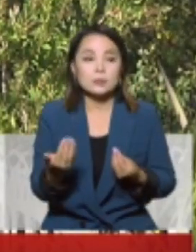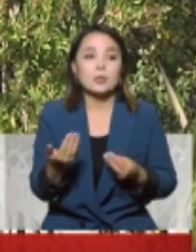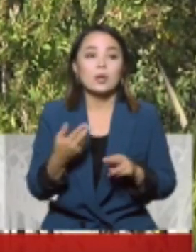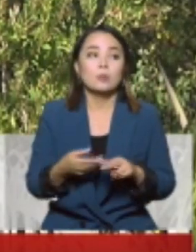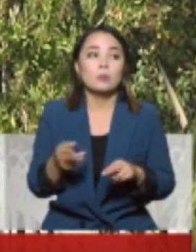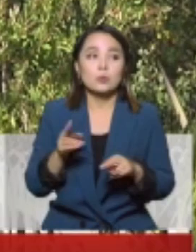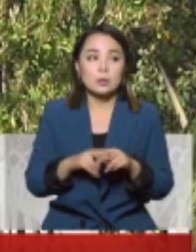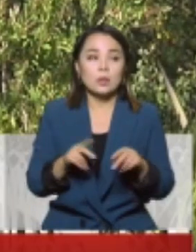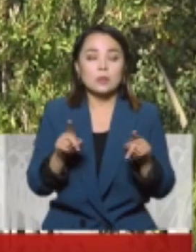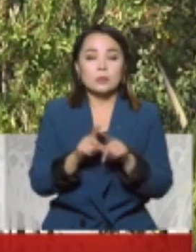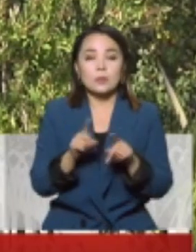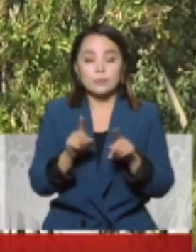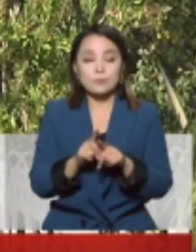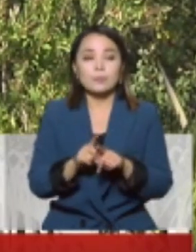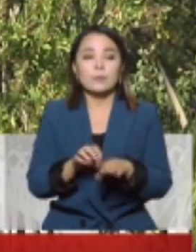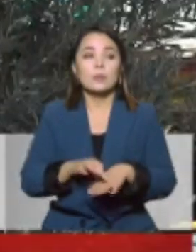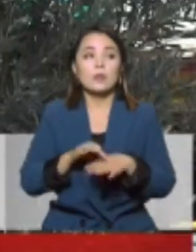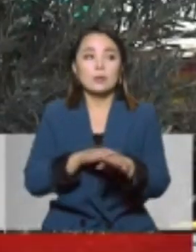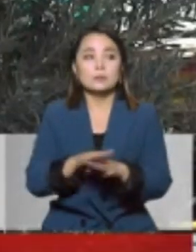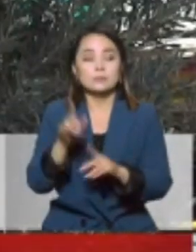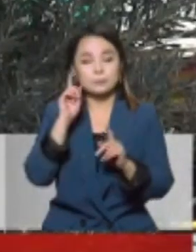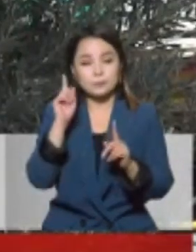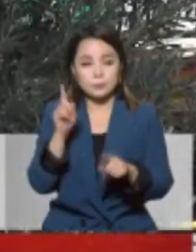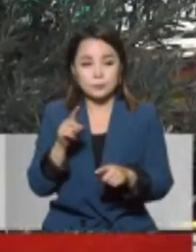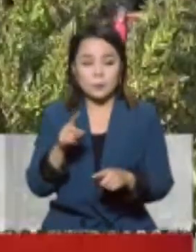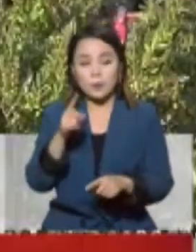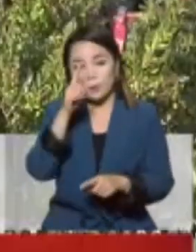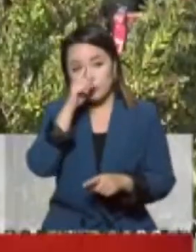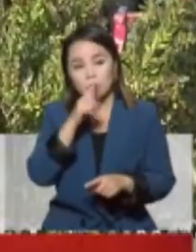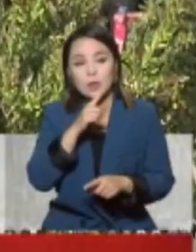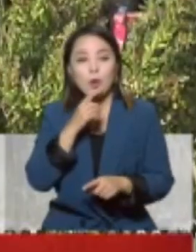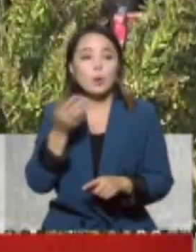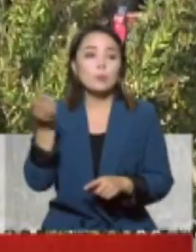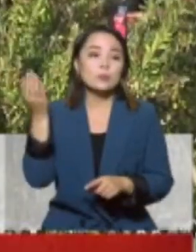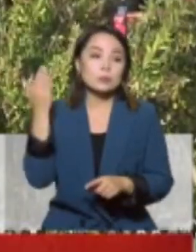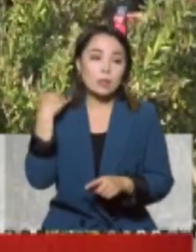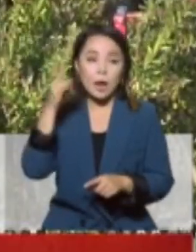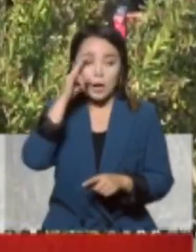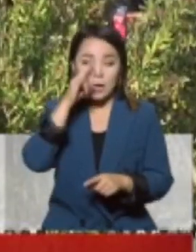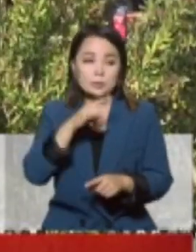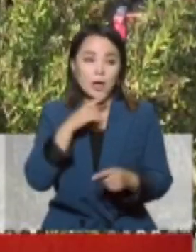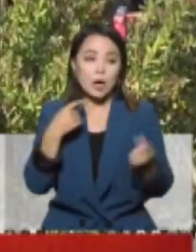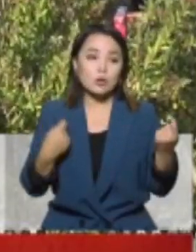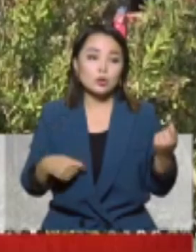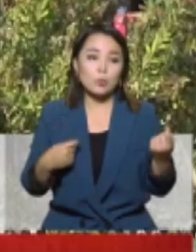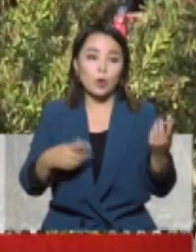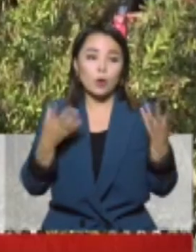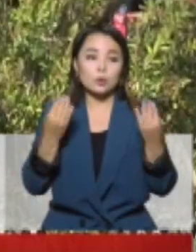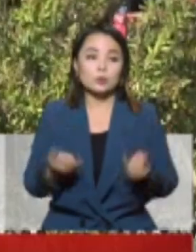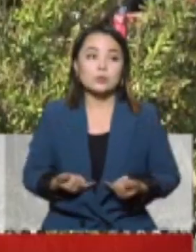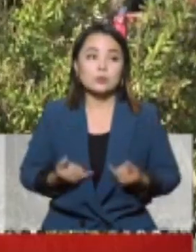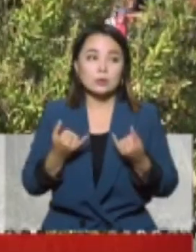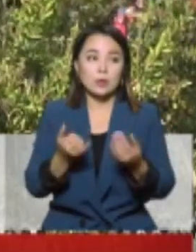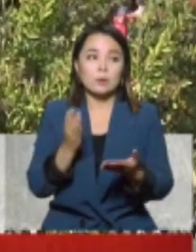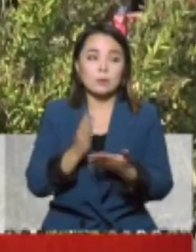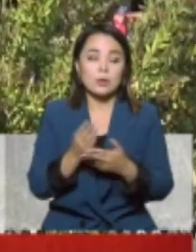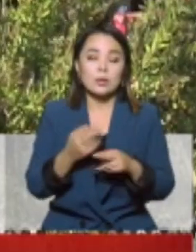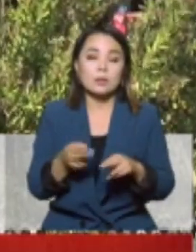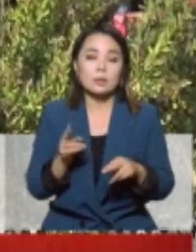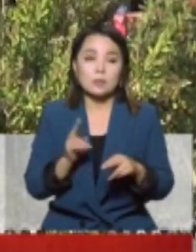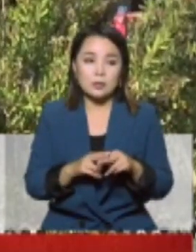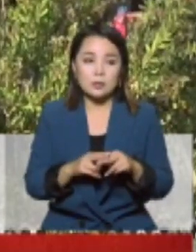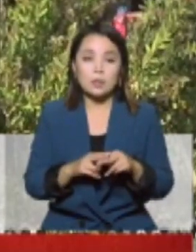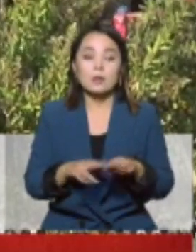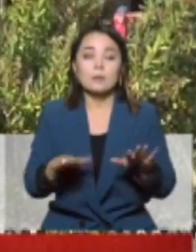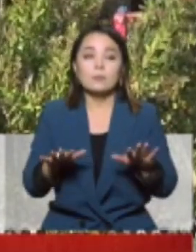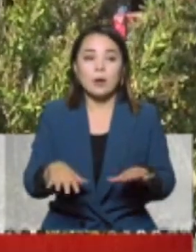bulay osu programlar casay oturmuş yani. Budan bir ay burun Kazak'tın Dombora günü oldu. Dombora günü bolganda